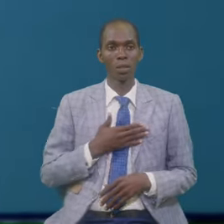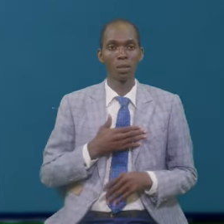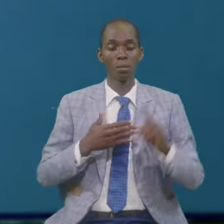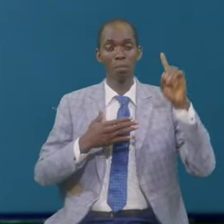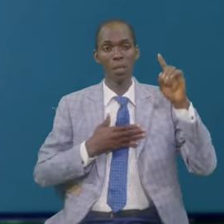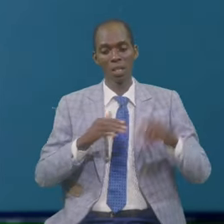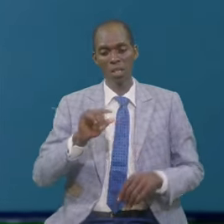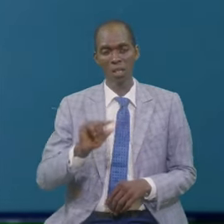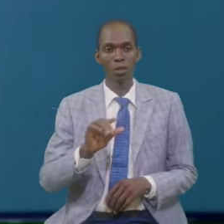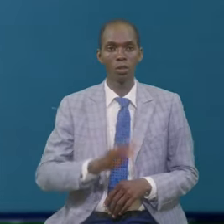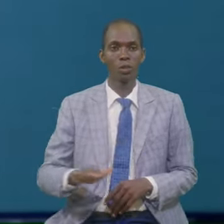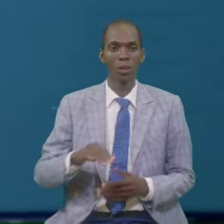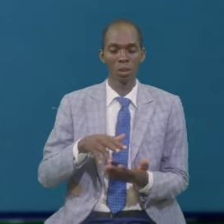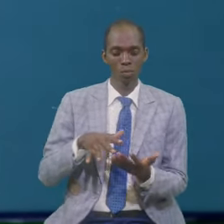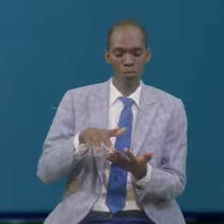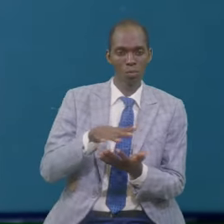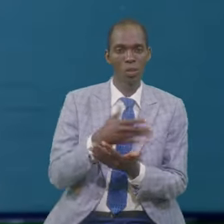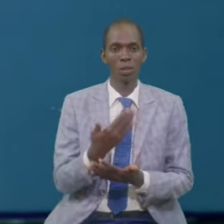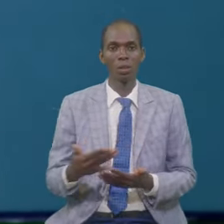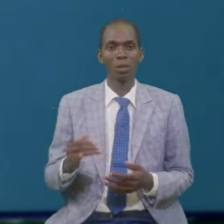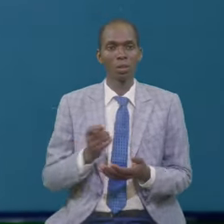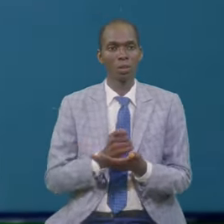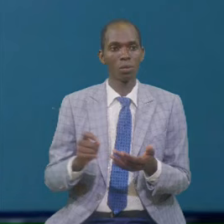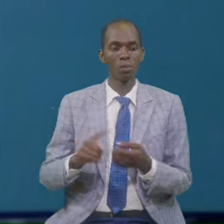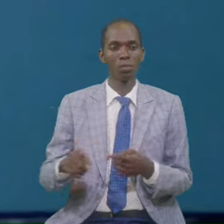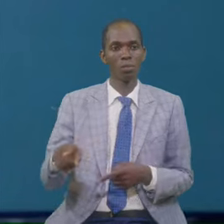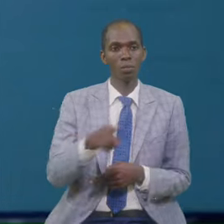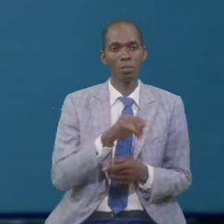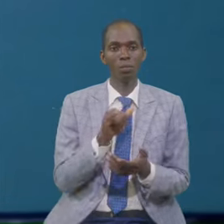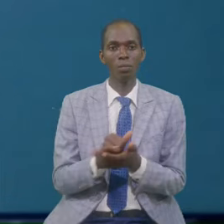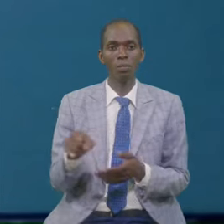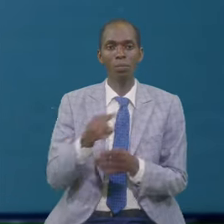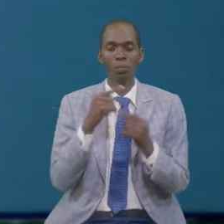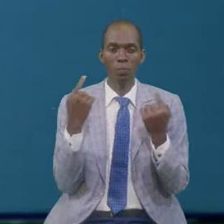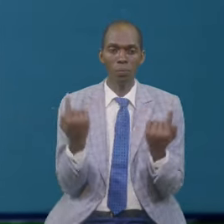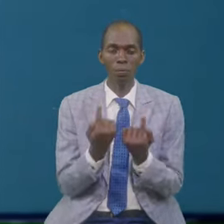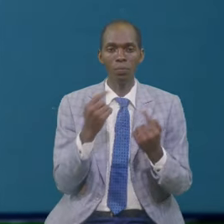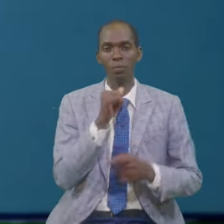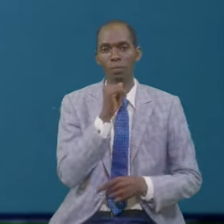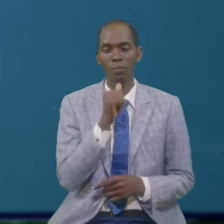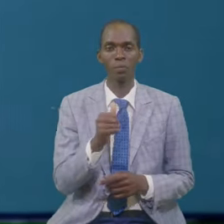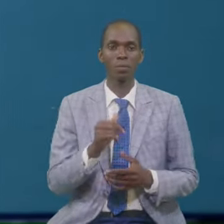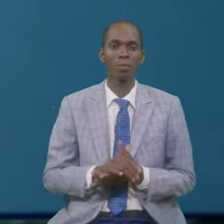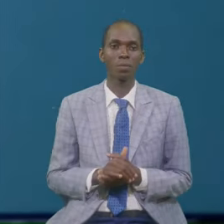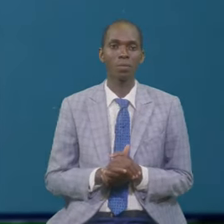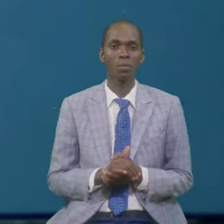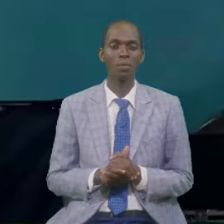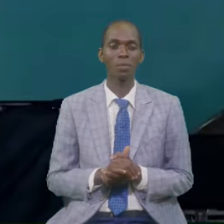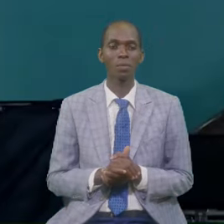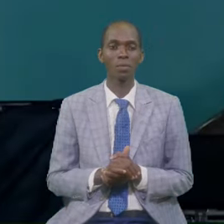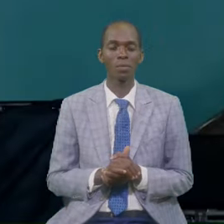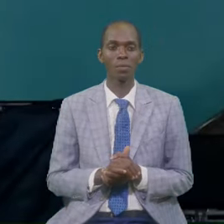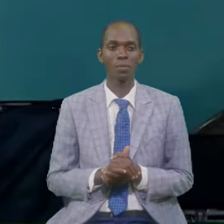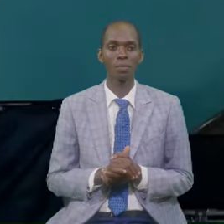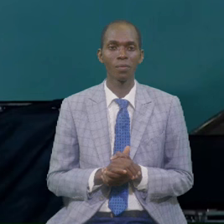write unto you that ye sin not. ఇక్కడ పెద్దనైన నేను ఏర్పరచబడ్డ ప్రియులైన వారికి ఈ విధంగా